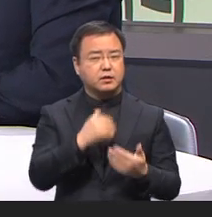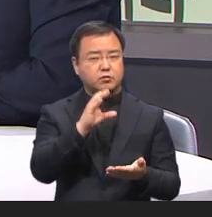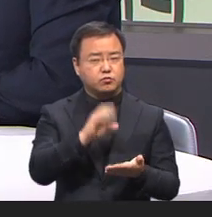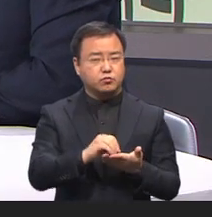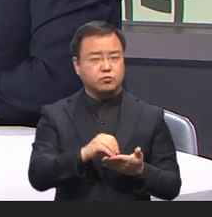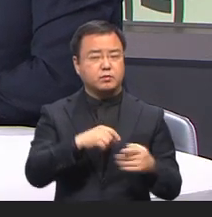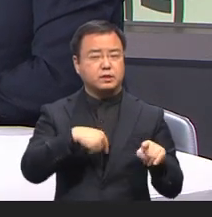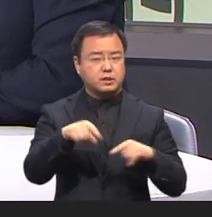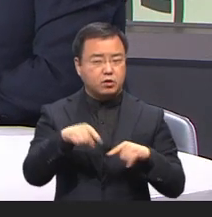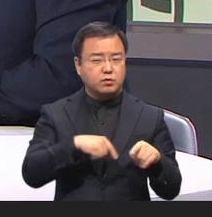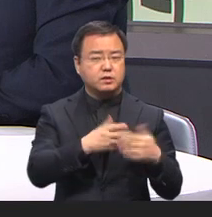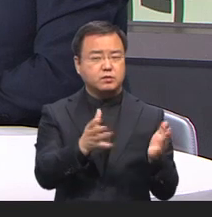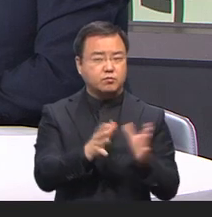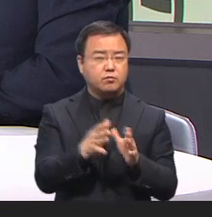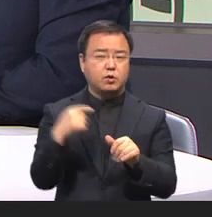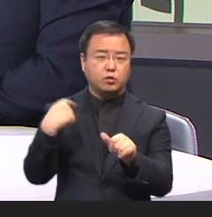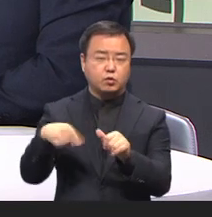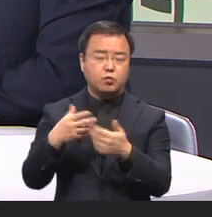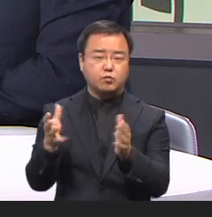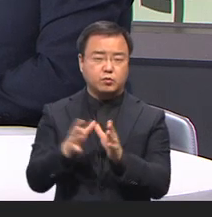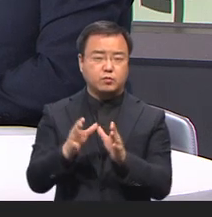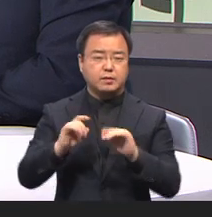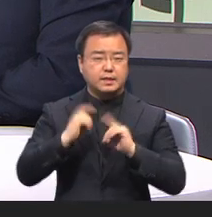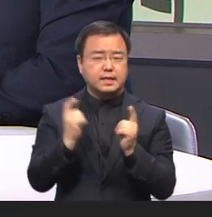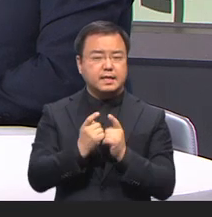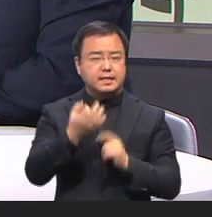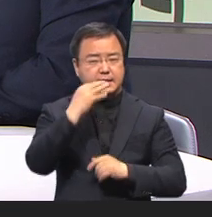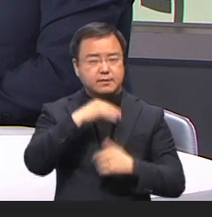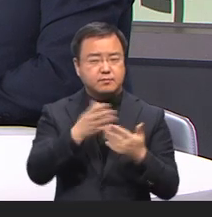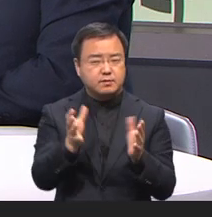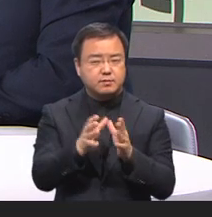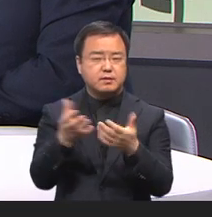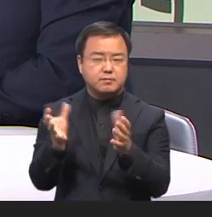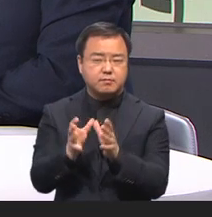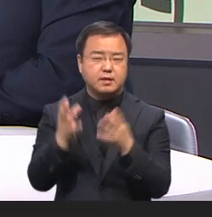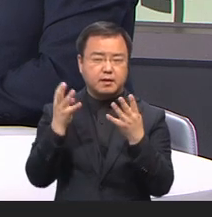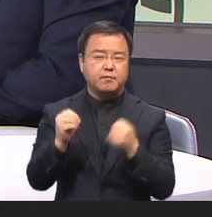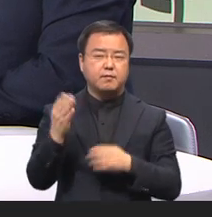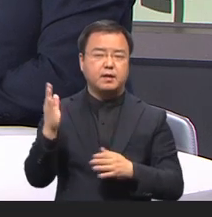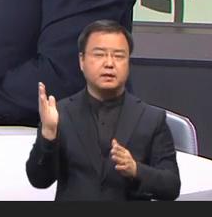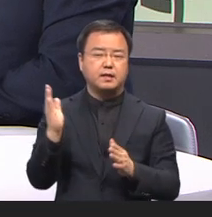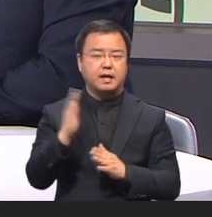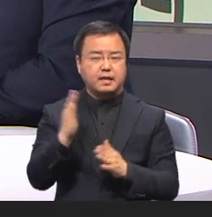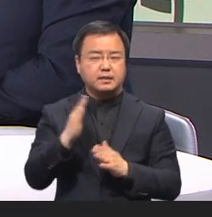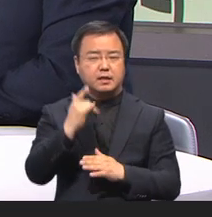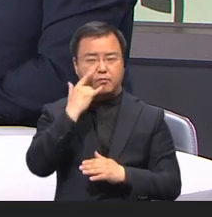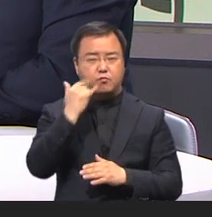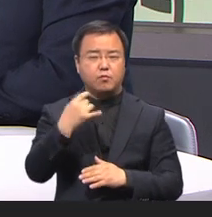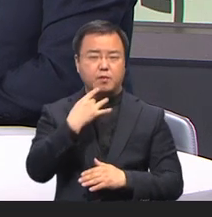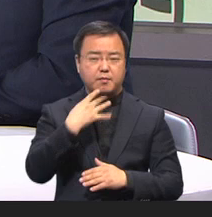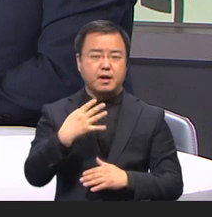정치기관이라든가 교육기관이라든가 참 이득집단이라든가 많은데 그 피해는 고스란히 학생과